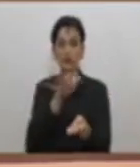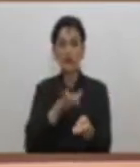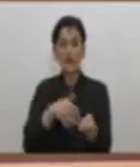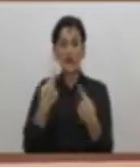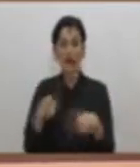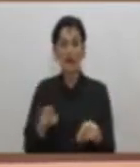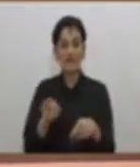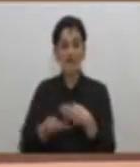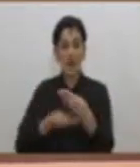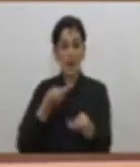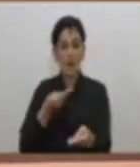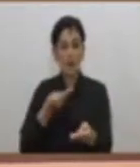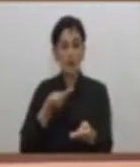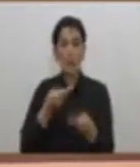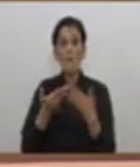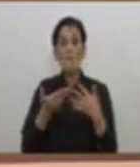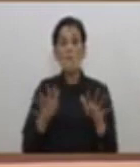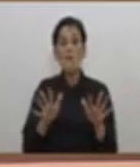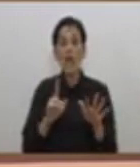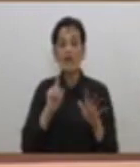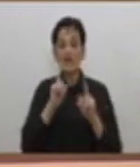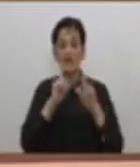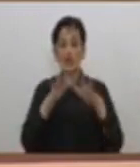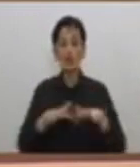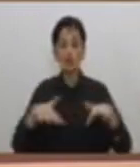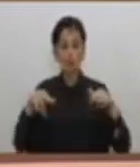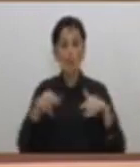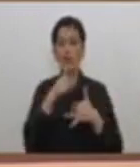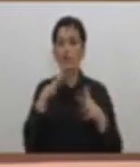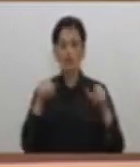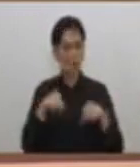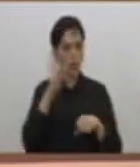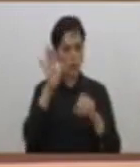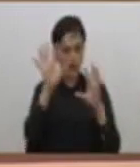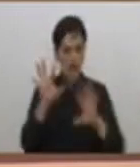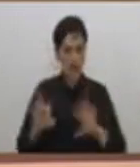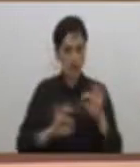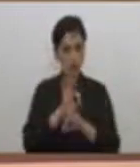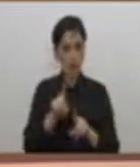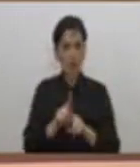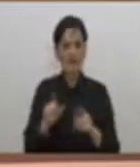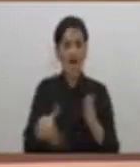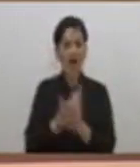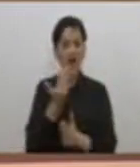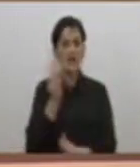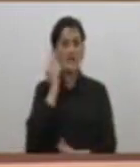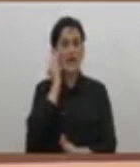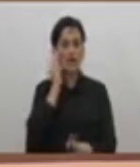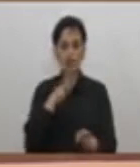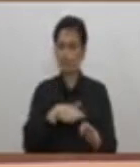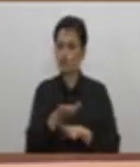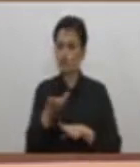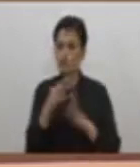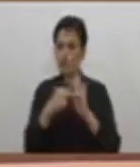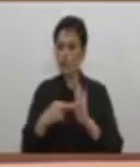განსხვავებული ვერსია. Უფრო მეტიც, პლენარულ სხდომაზე შეუძლებელი გახდება კანონპროექტის ასეთ ახალ ვერსიაზე სრულფასოვანი